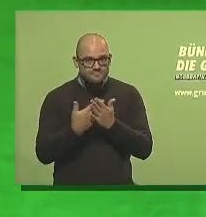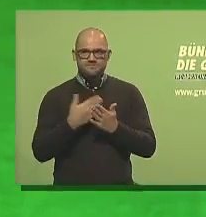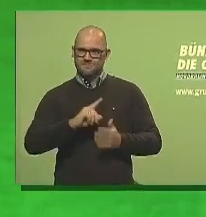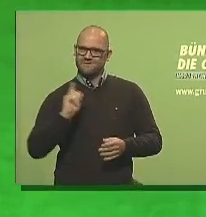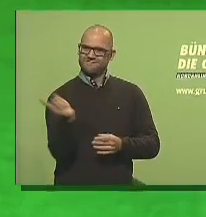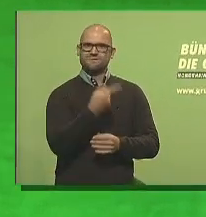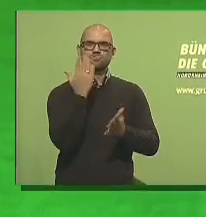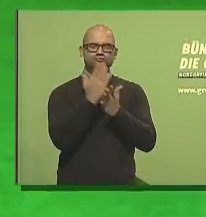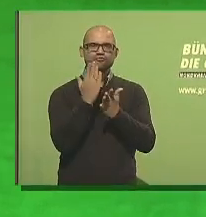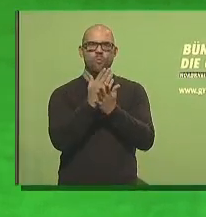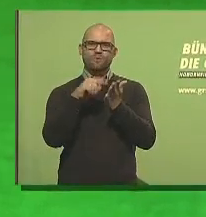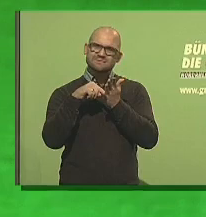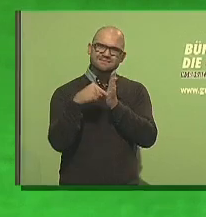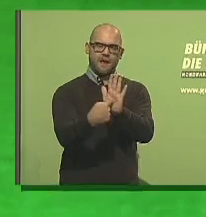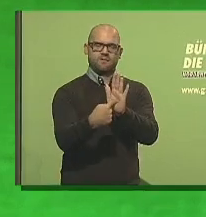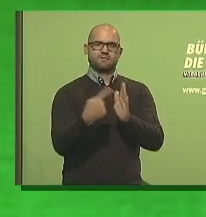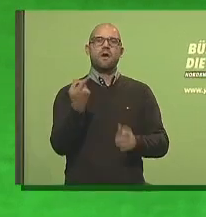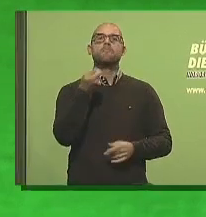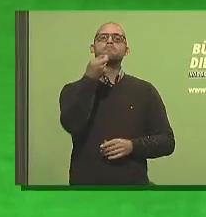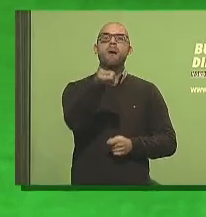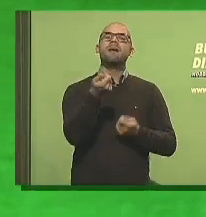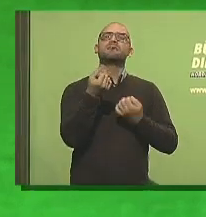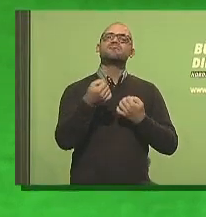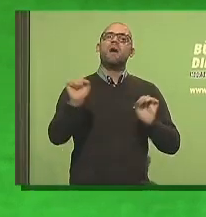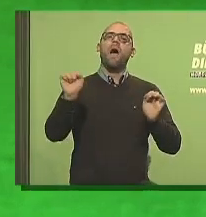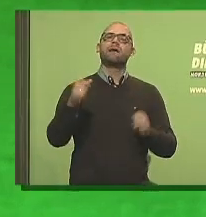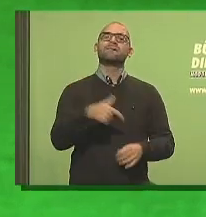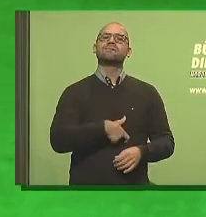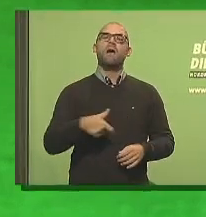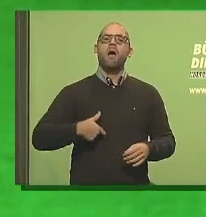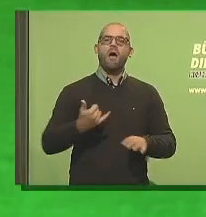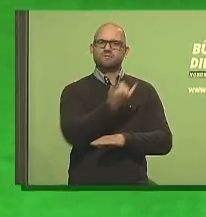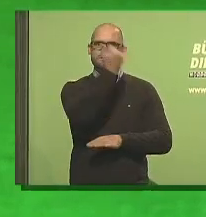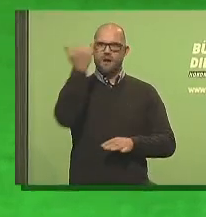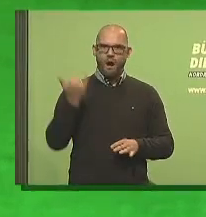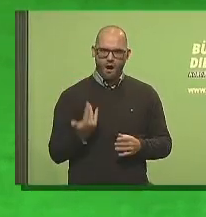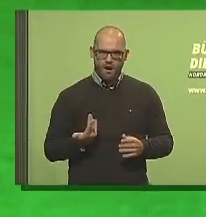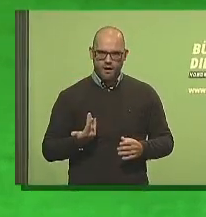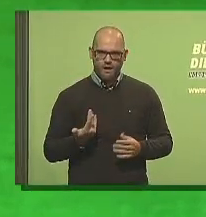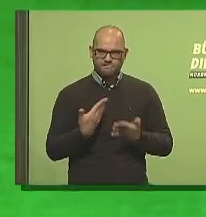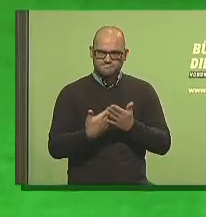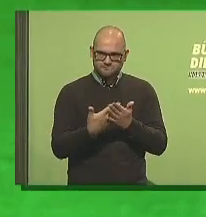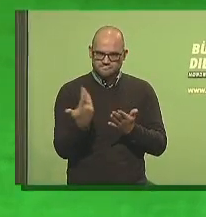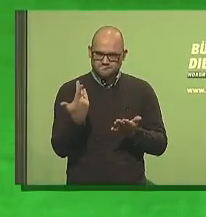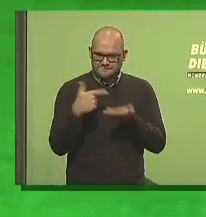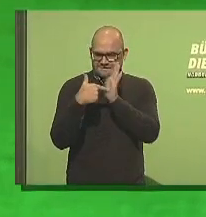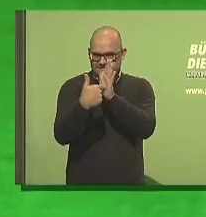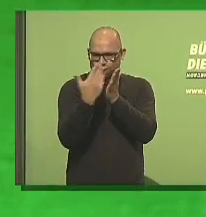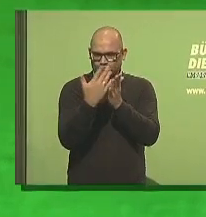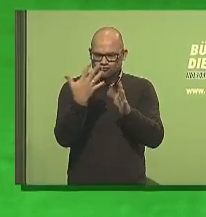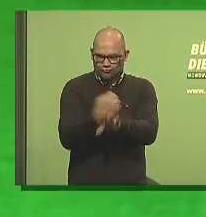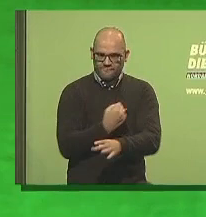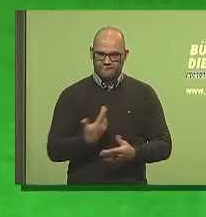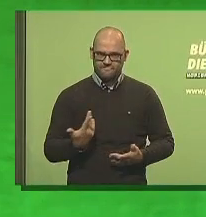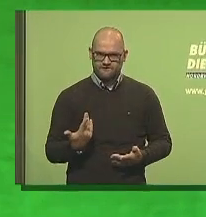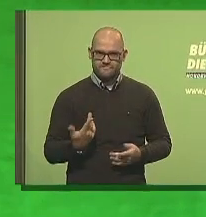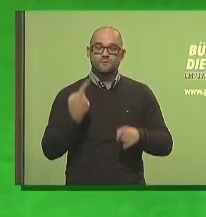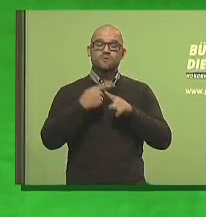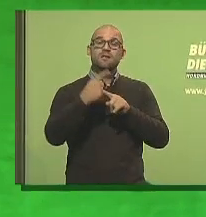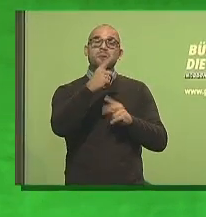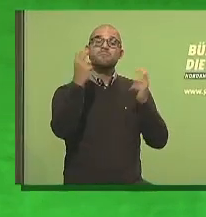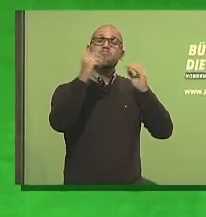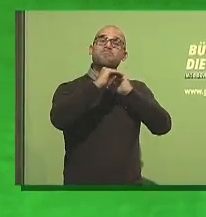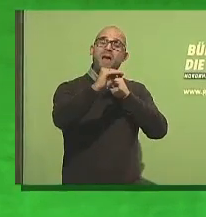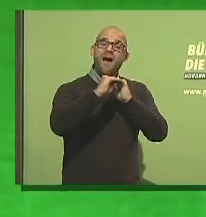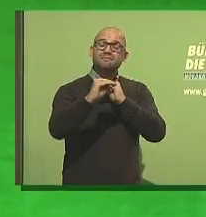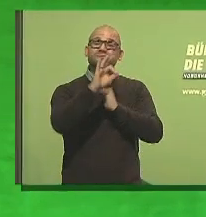geht anders mit dem beitragsfreien Kita-Jahr, es geht anders, weil die Plätze entstehen können und müssen, übrigens auch ganz einfach